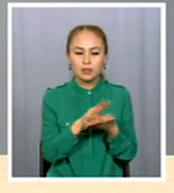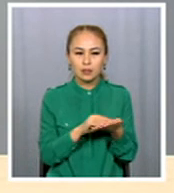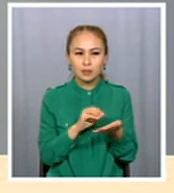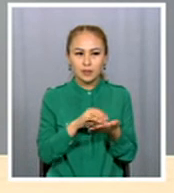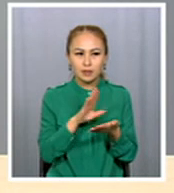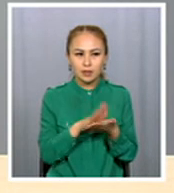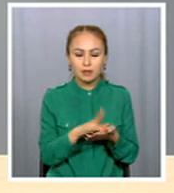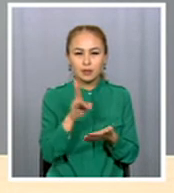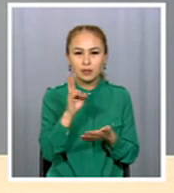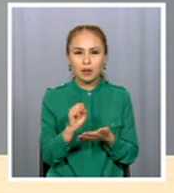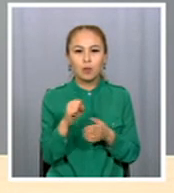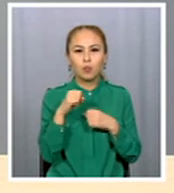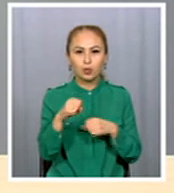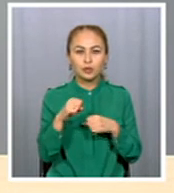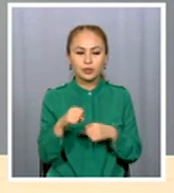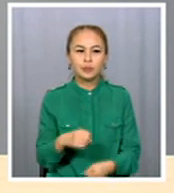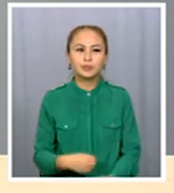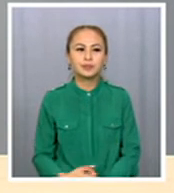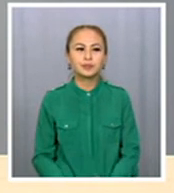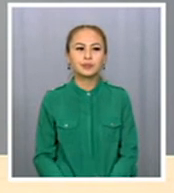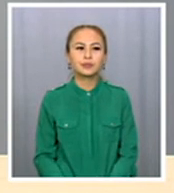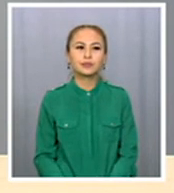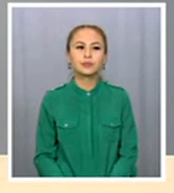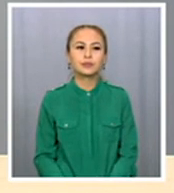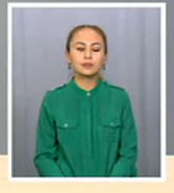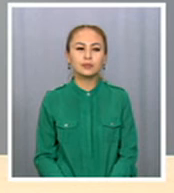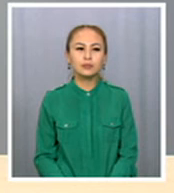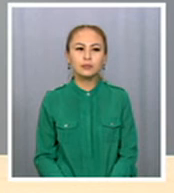Записался на секцию бокса.